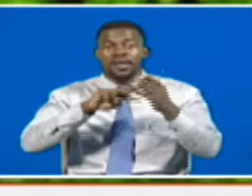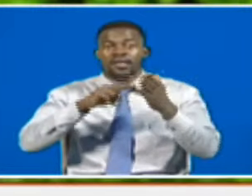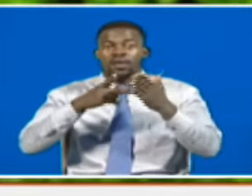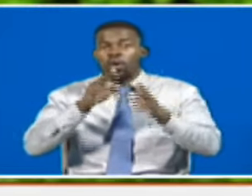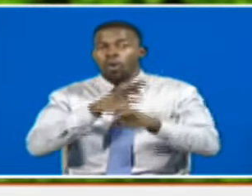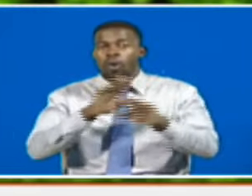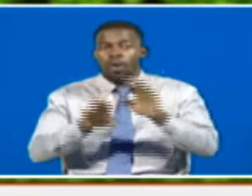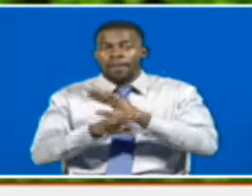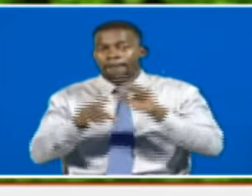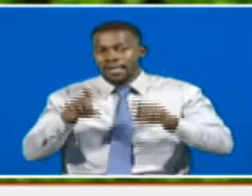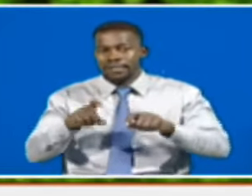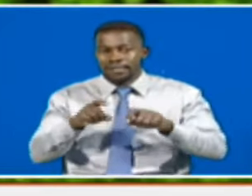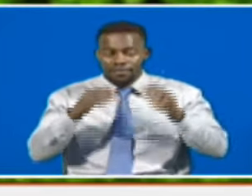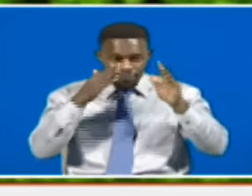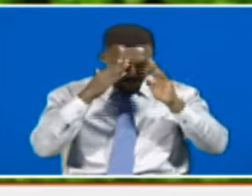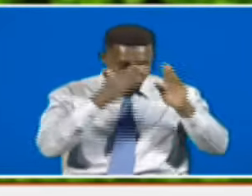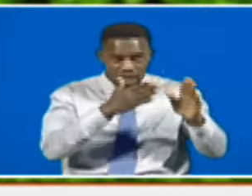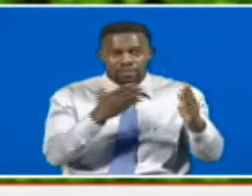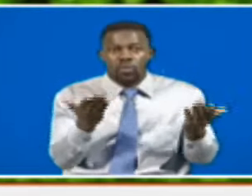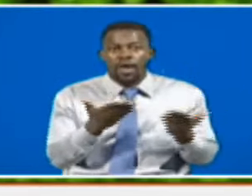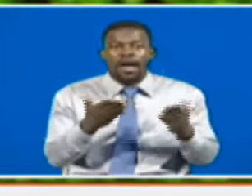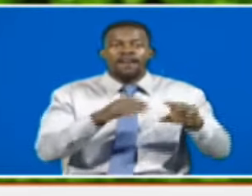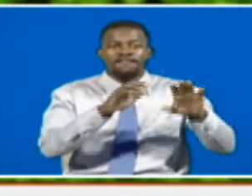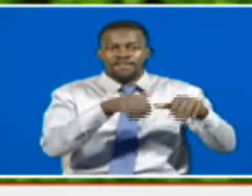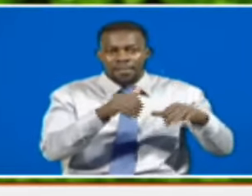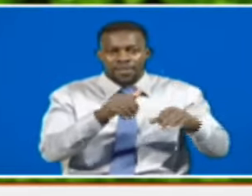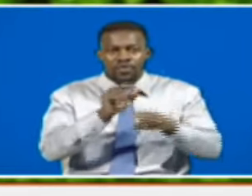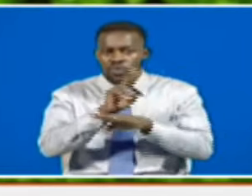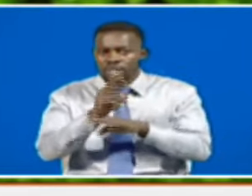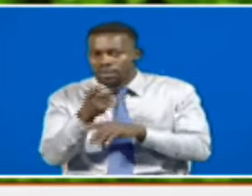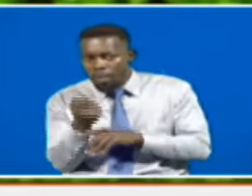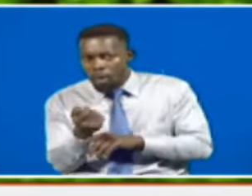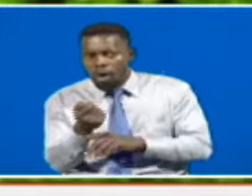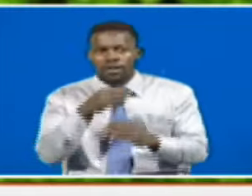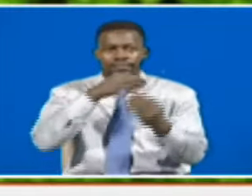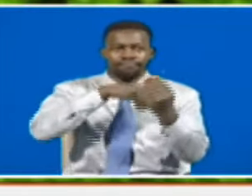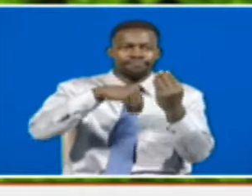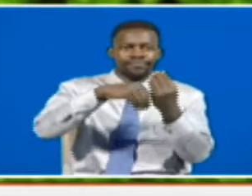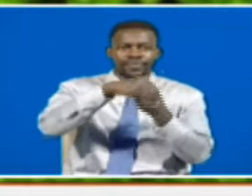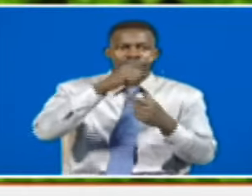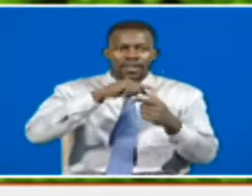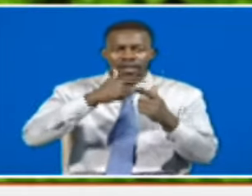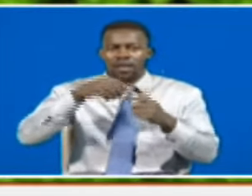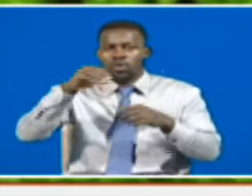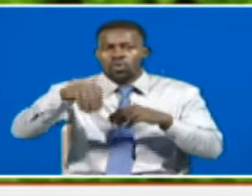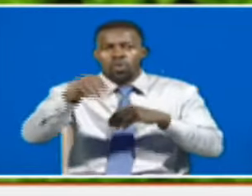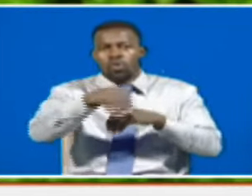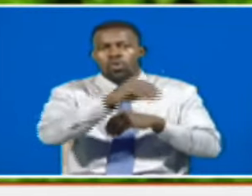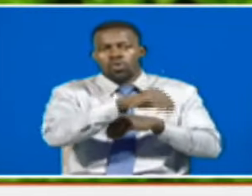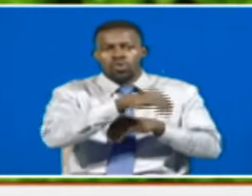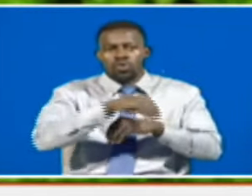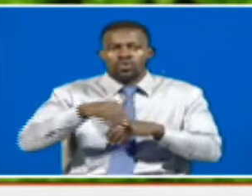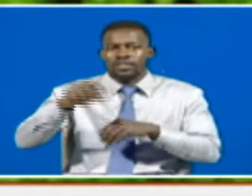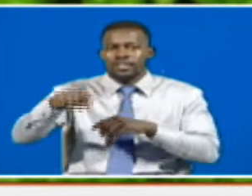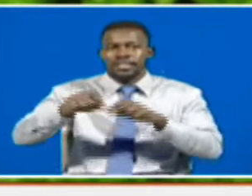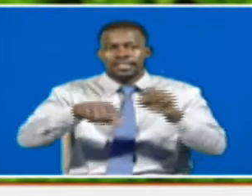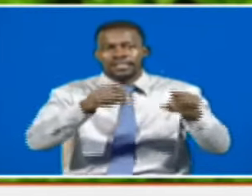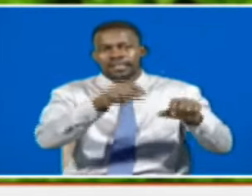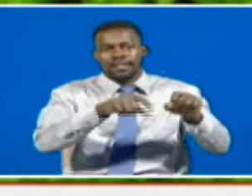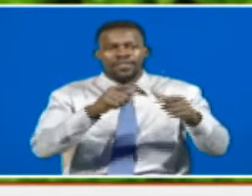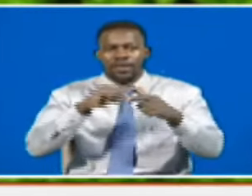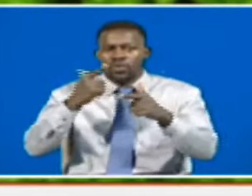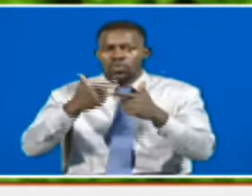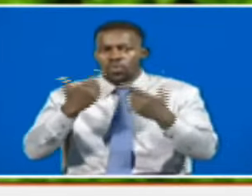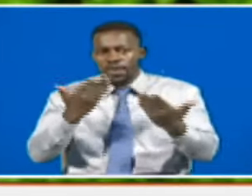kurundi mashambani kuchukua fertilizer na mbegu na kupanda ili tuweze kuangamisha njaa katika taifa letu. Na pia